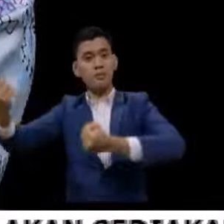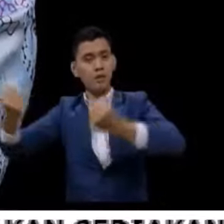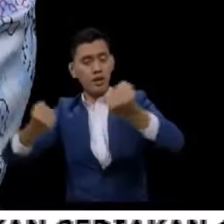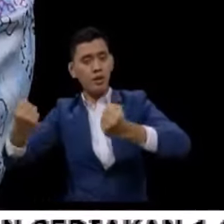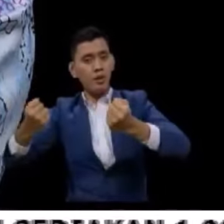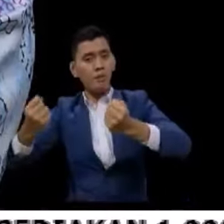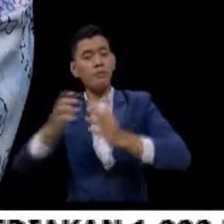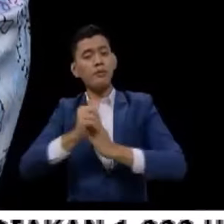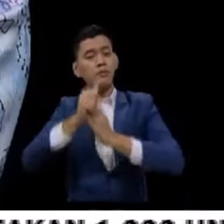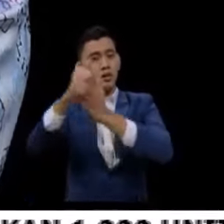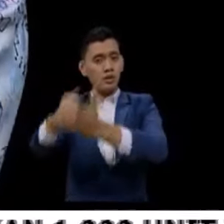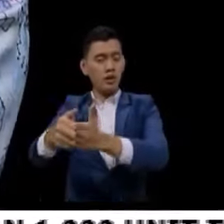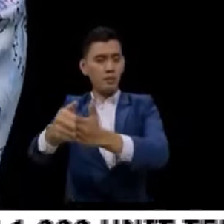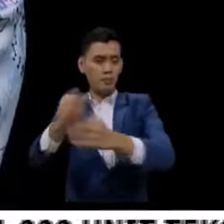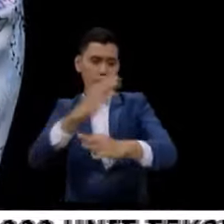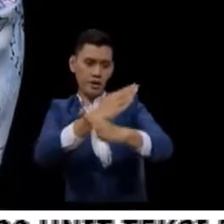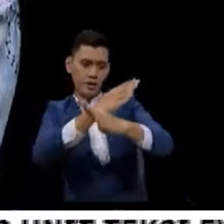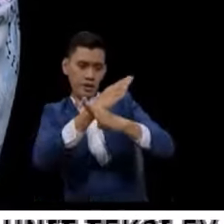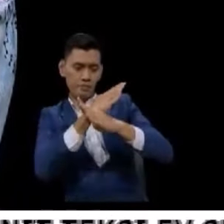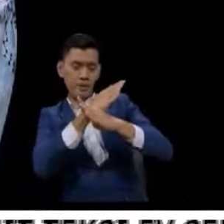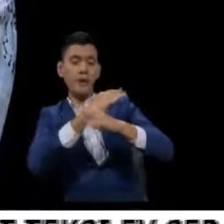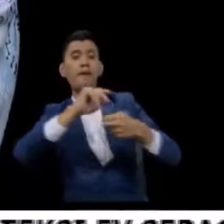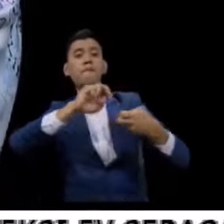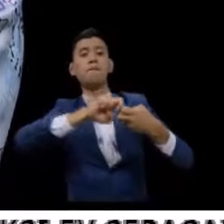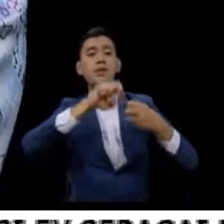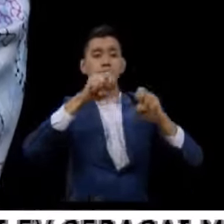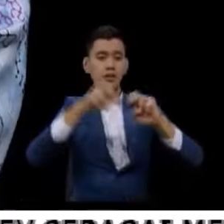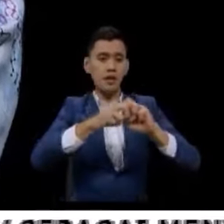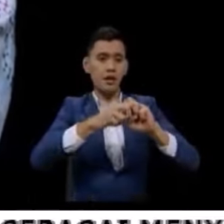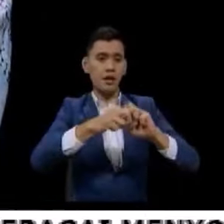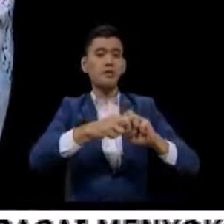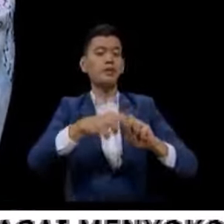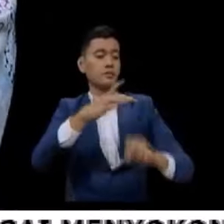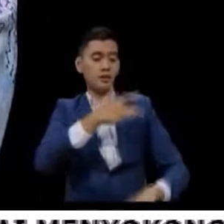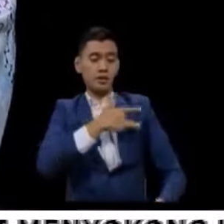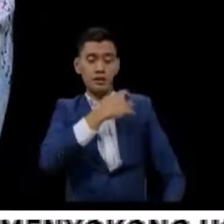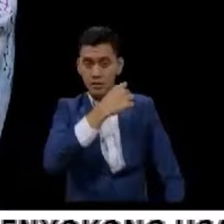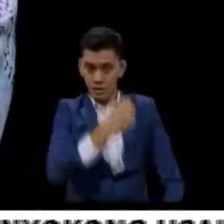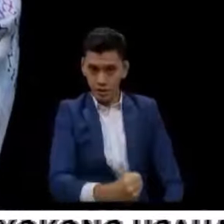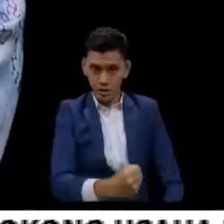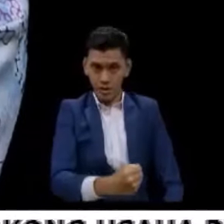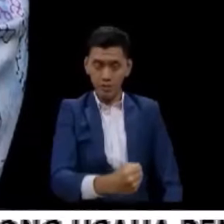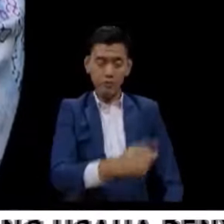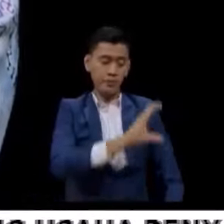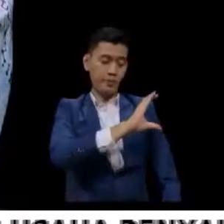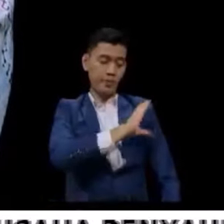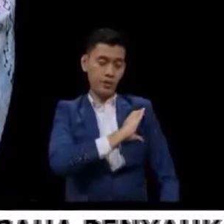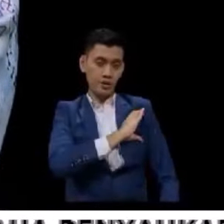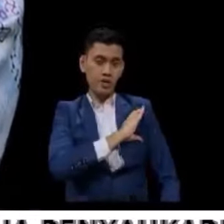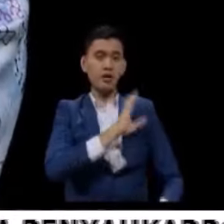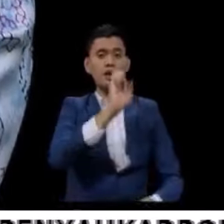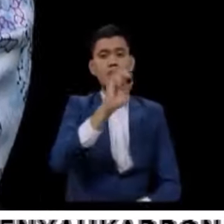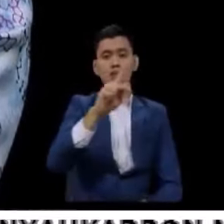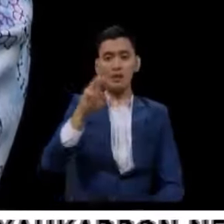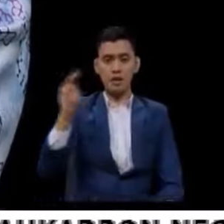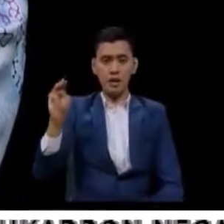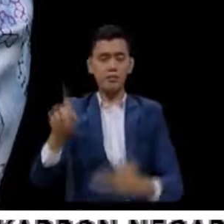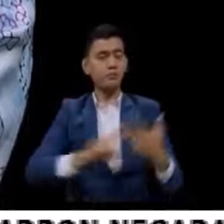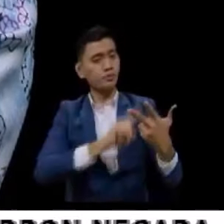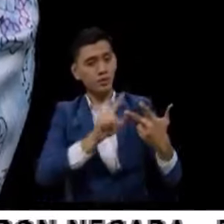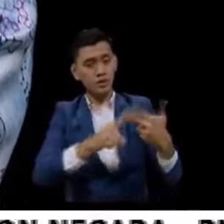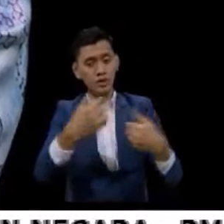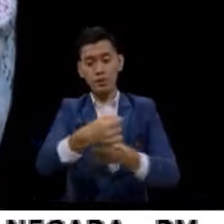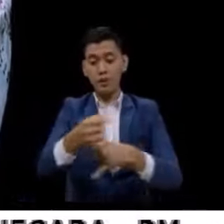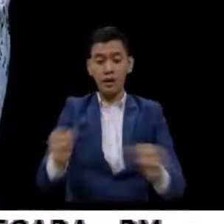menangani ancaman aqidah peringkat kebangsaan setiap musik yang melibatkan daripada police daripada scmm daripada